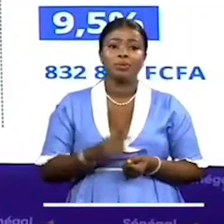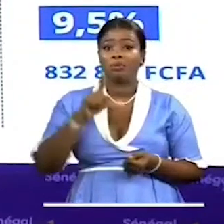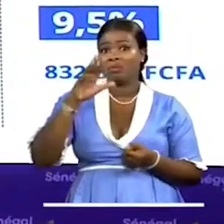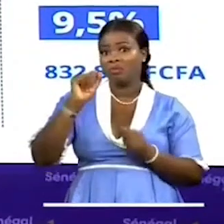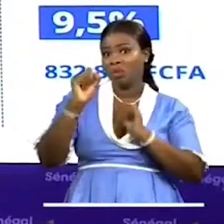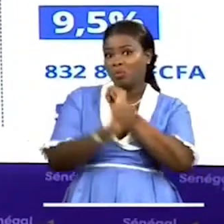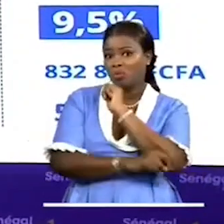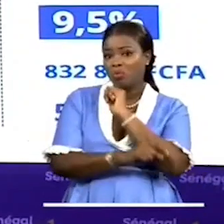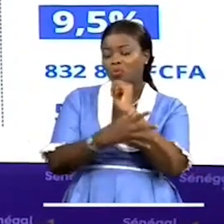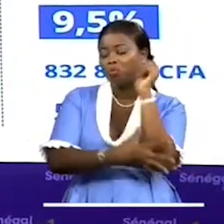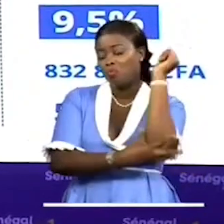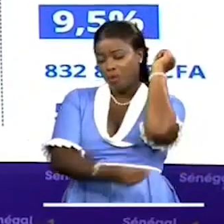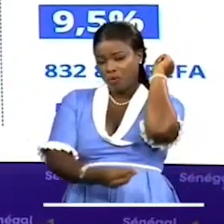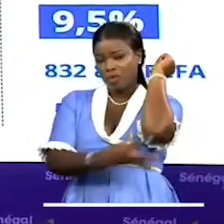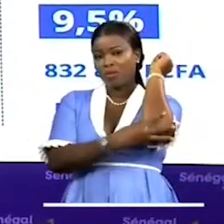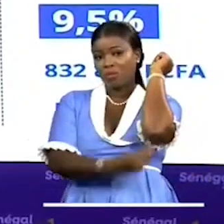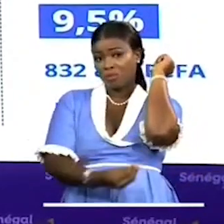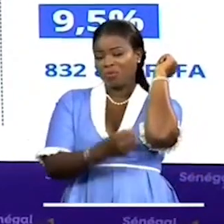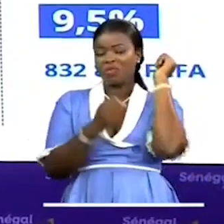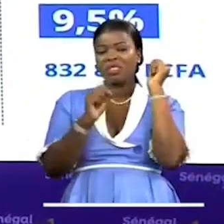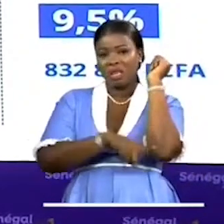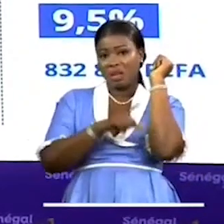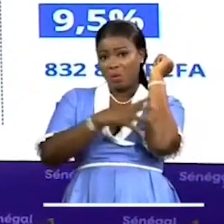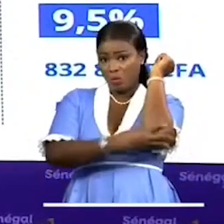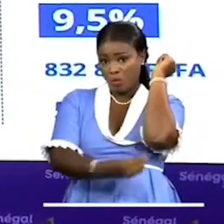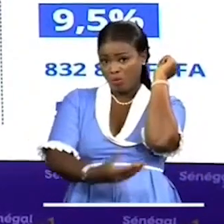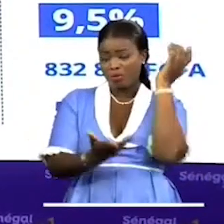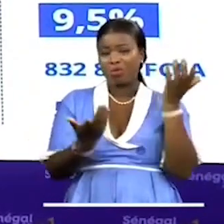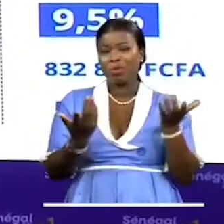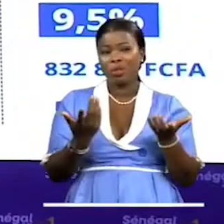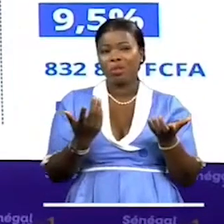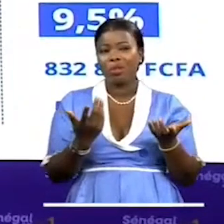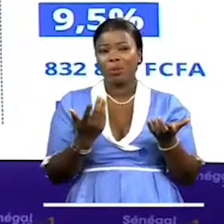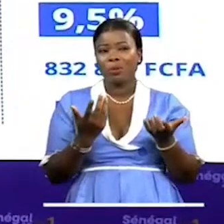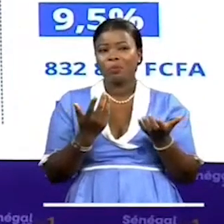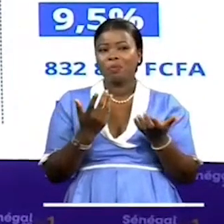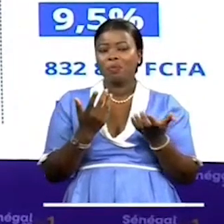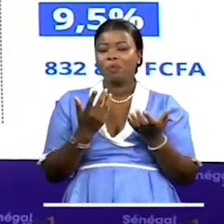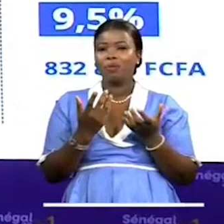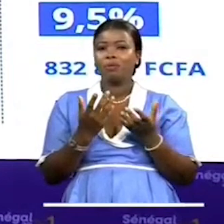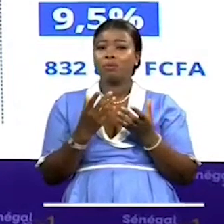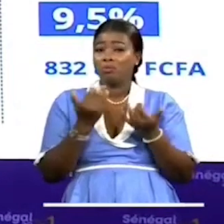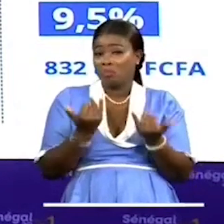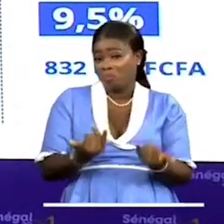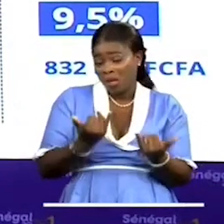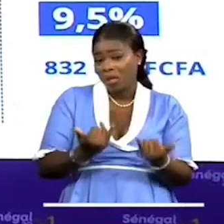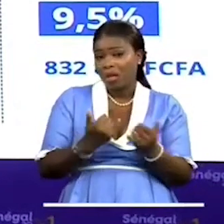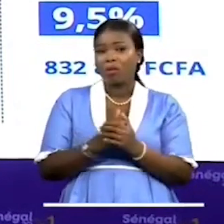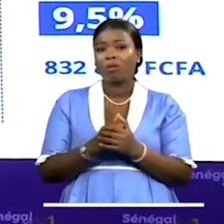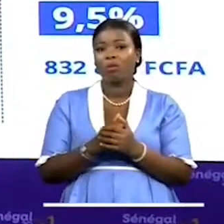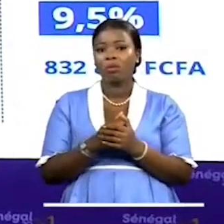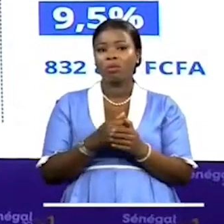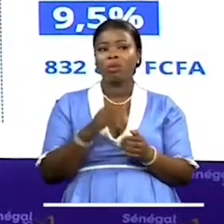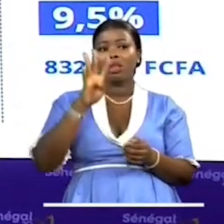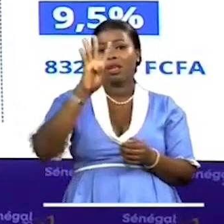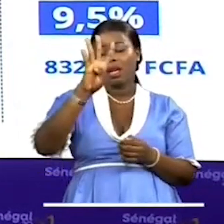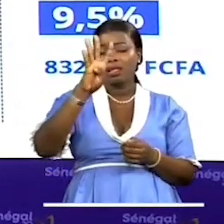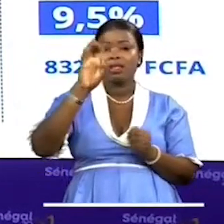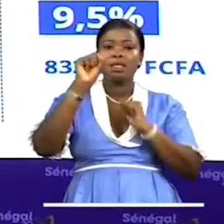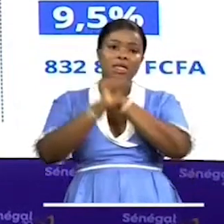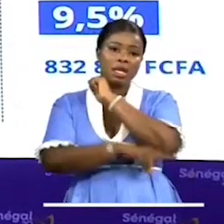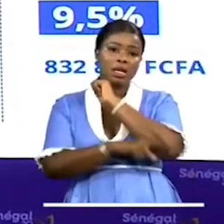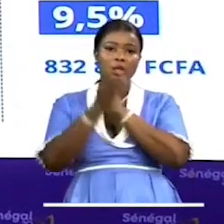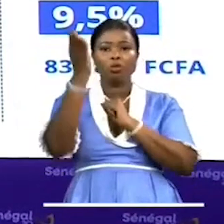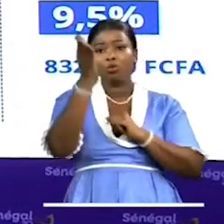la pauvreté également il y a eu plusieurs initiatives en la matière cependant nous en sommes actuellement à pratiquement 4 sénégalais sur